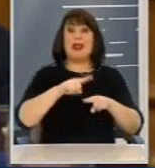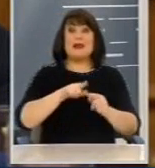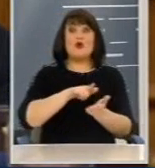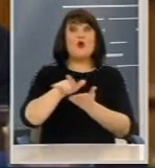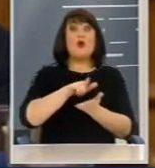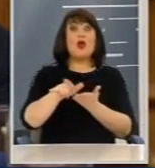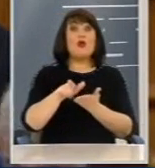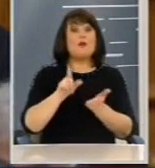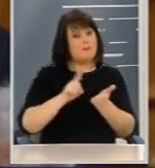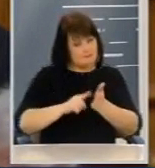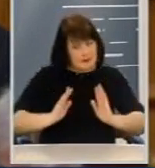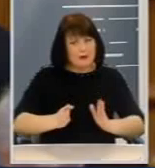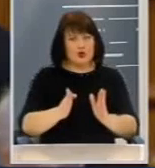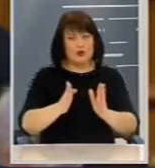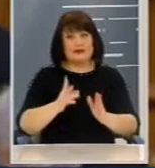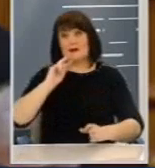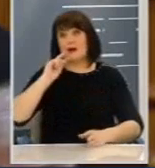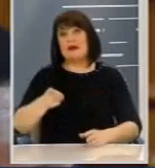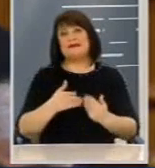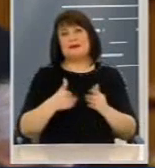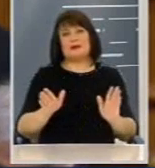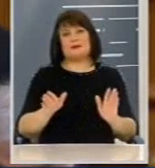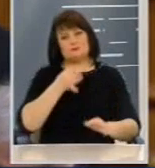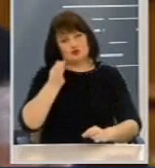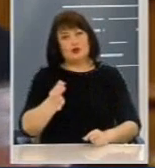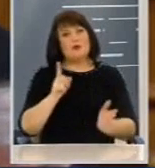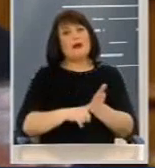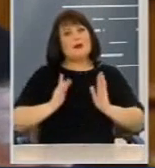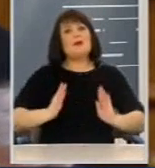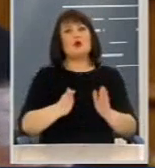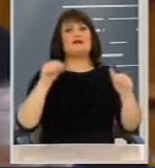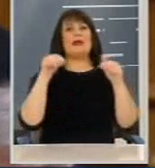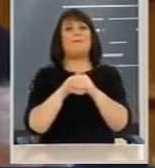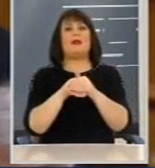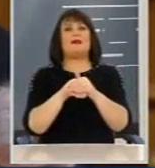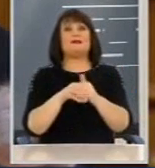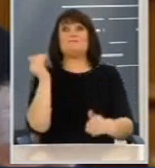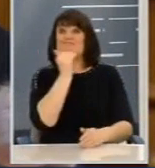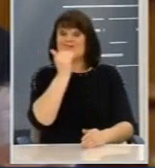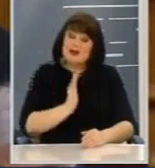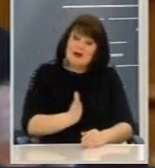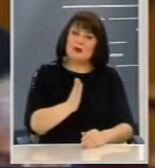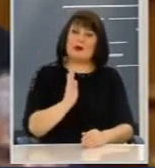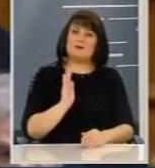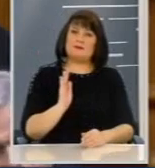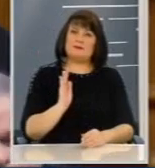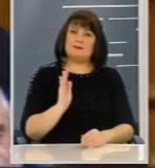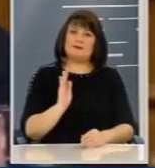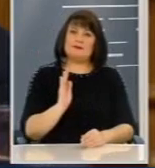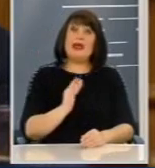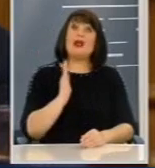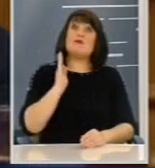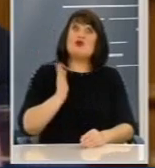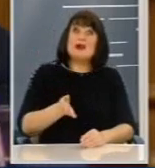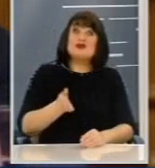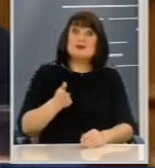προχωρήσει. Αυτή είναι η απάντησή μου ευθύτατα. Πρέπει να προχωρήσει γρήγορα ή δυνατόν να